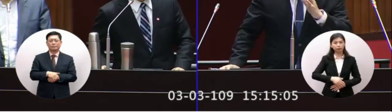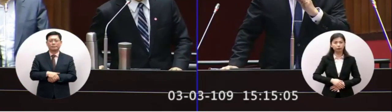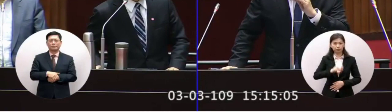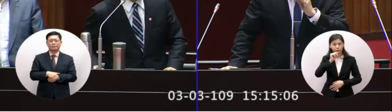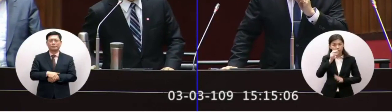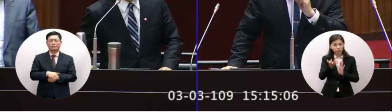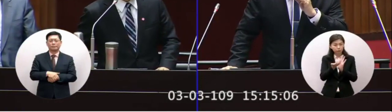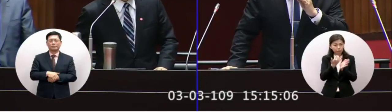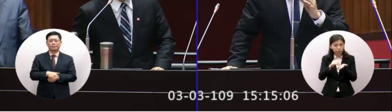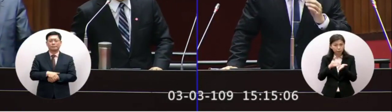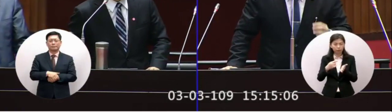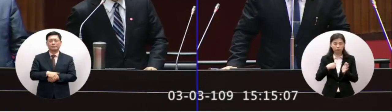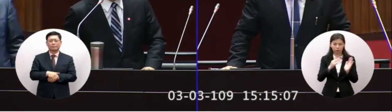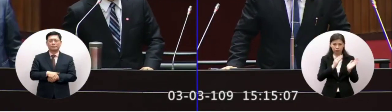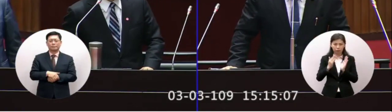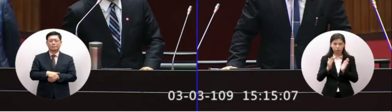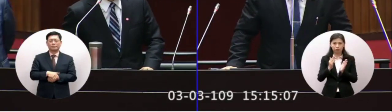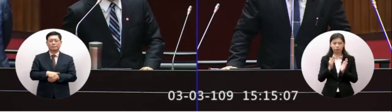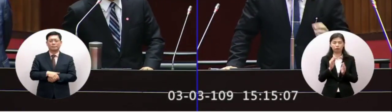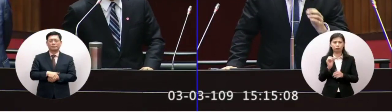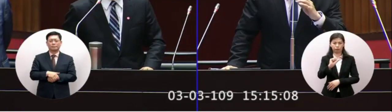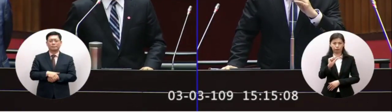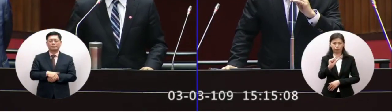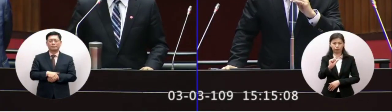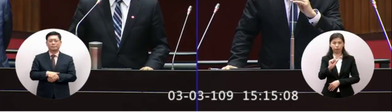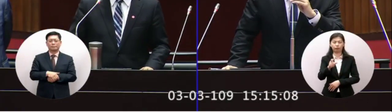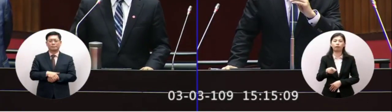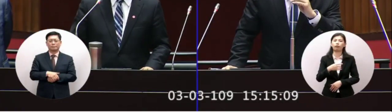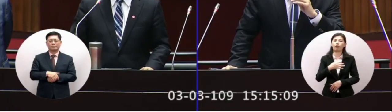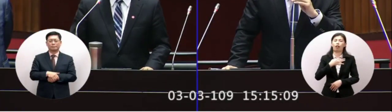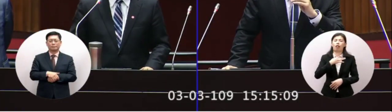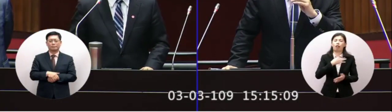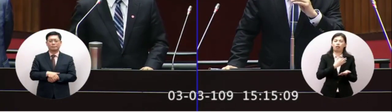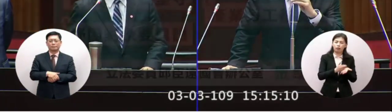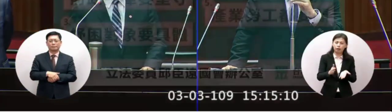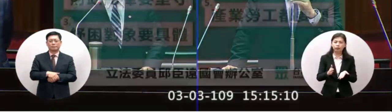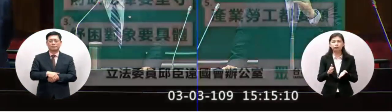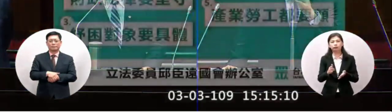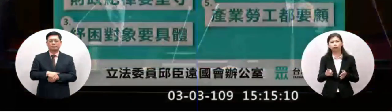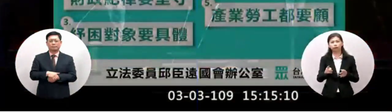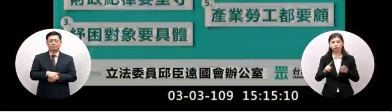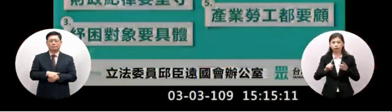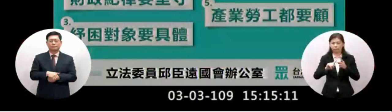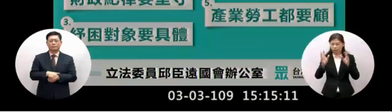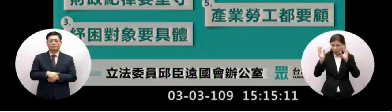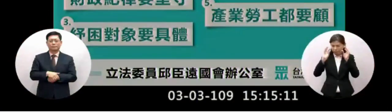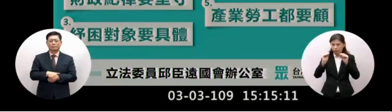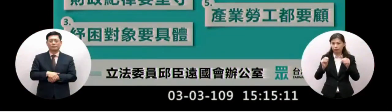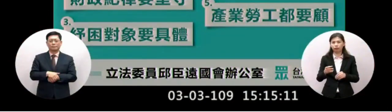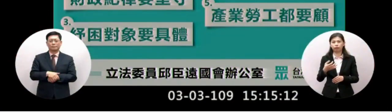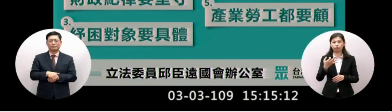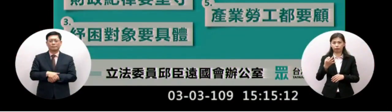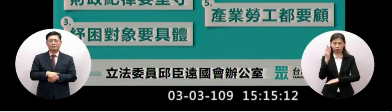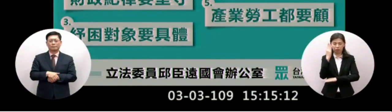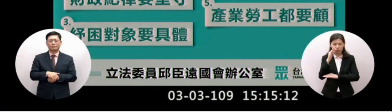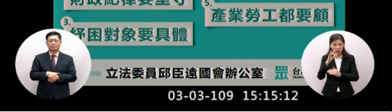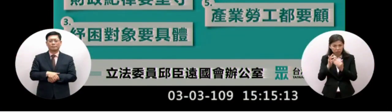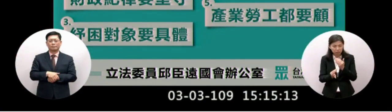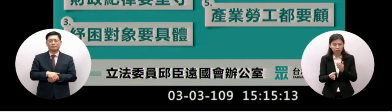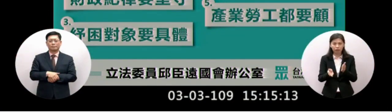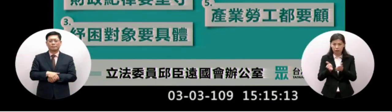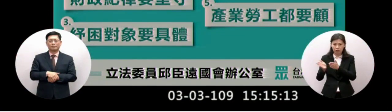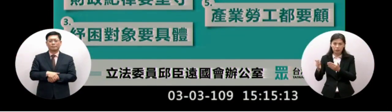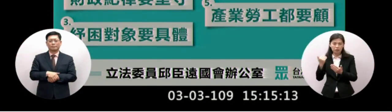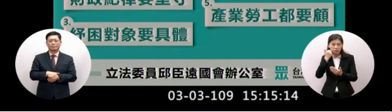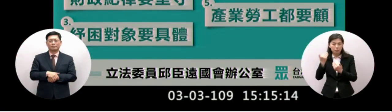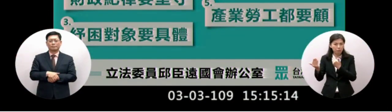别预算我这边整理了五个重点，大概就是纾困资讯零时差，然后财政纪律要坚守，以及这个我们纾困的对